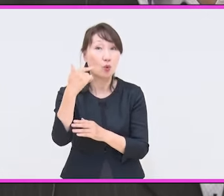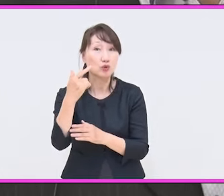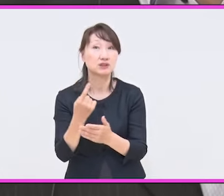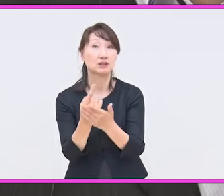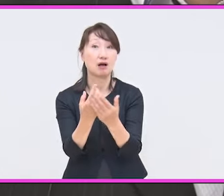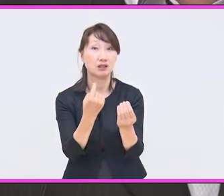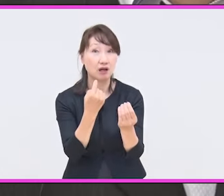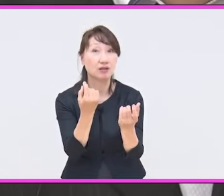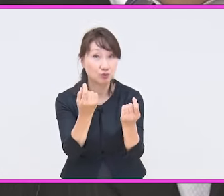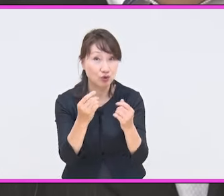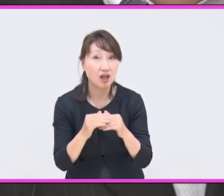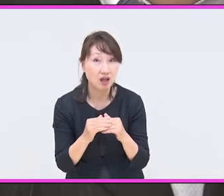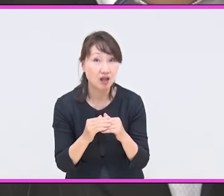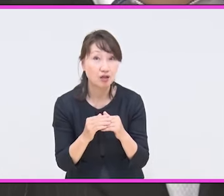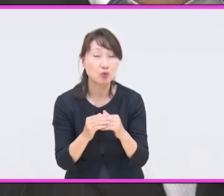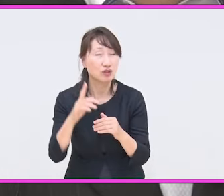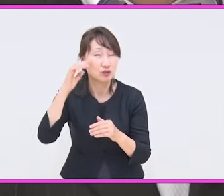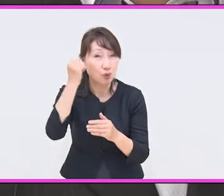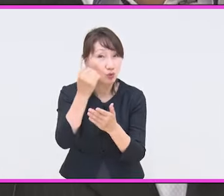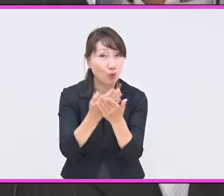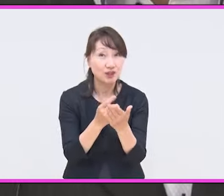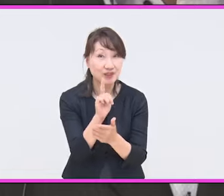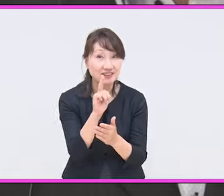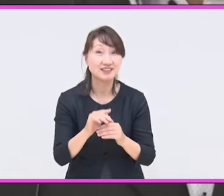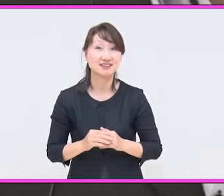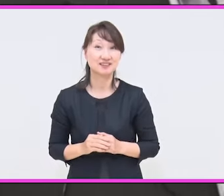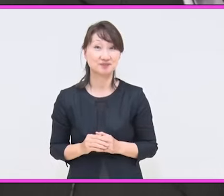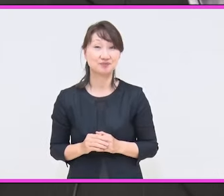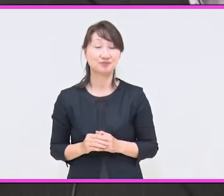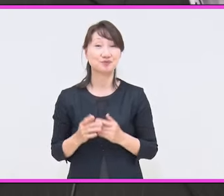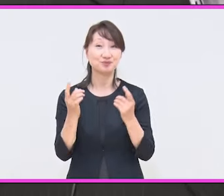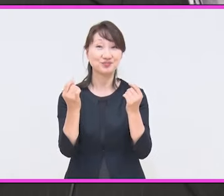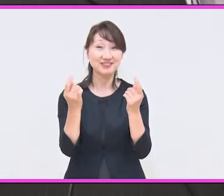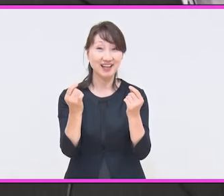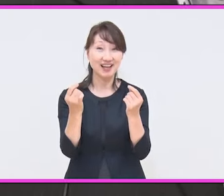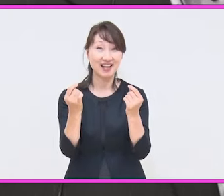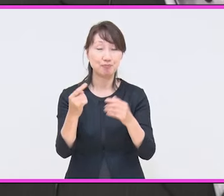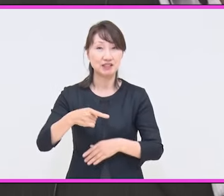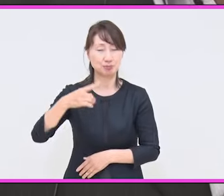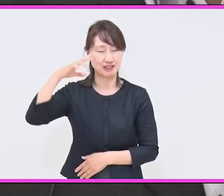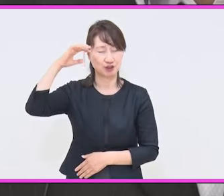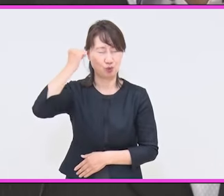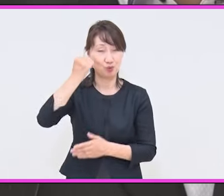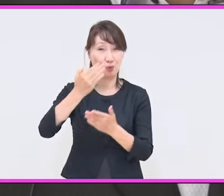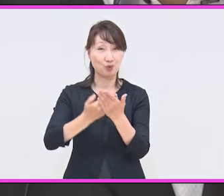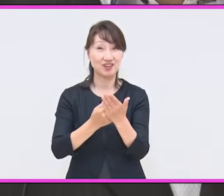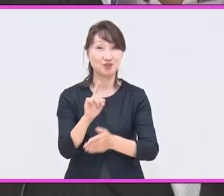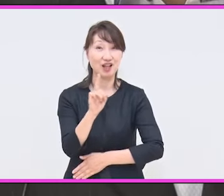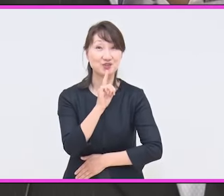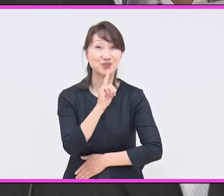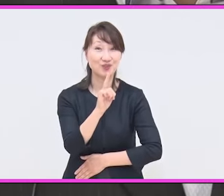ンのこう印象的なことってありましたか？ そうですね。一番印象に残ってるのは、ちょ